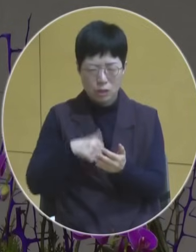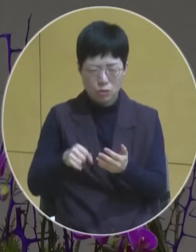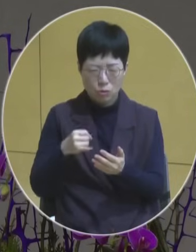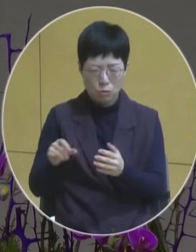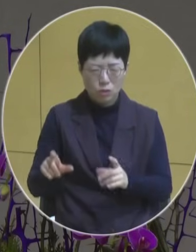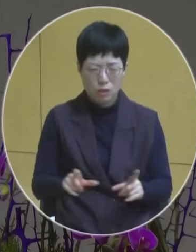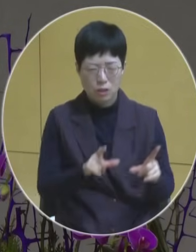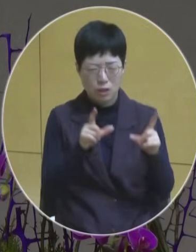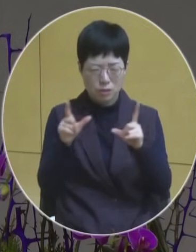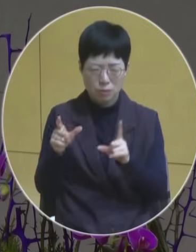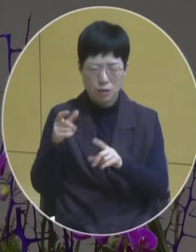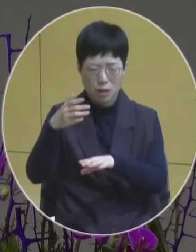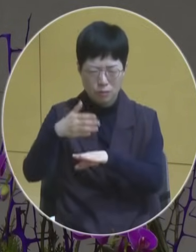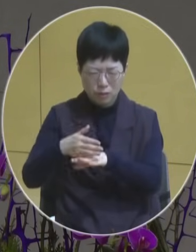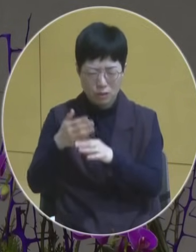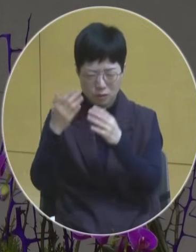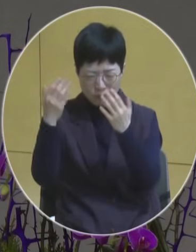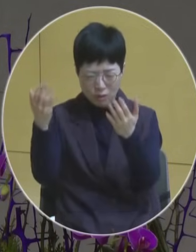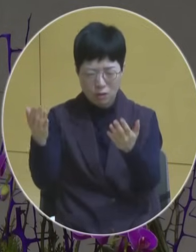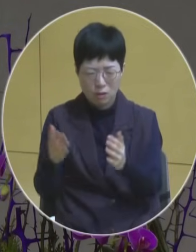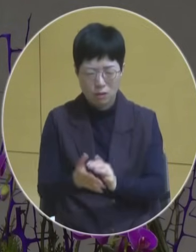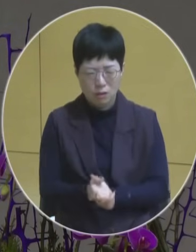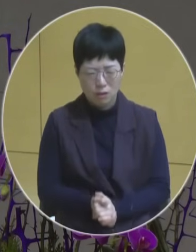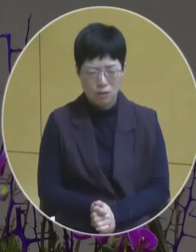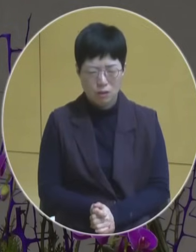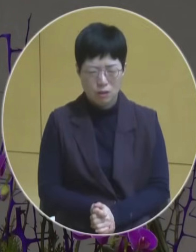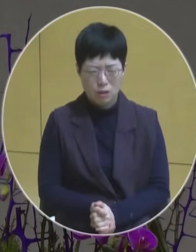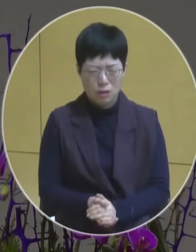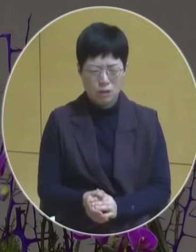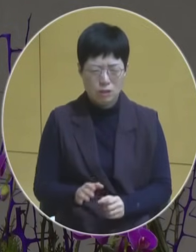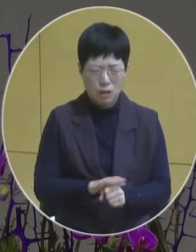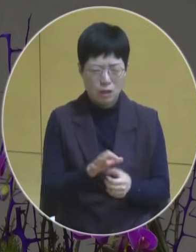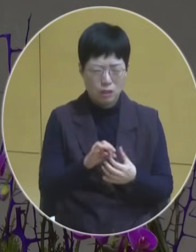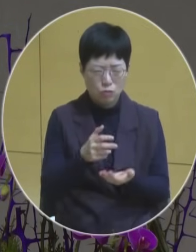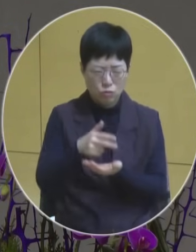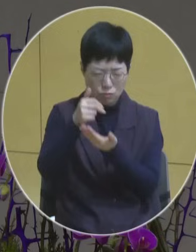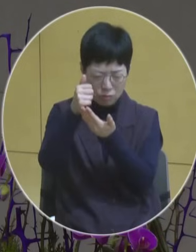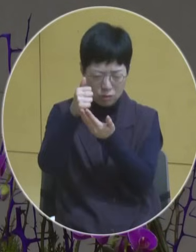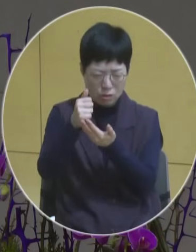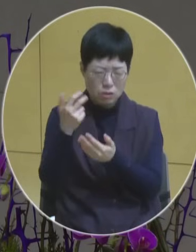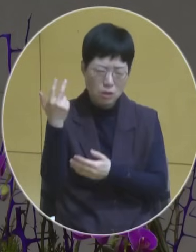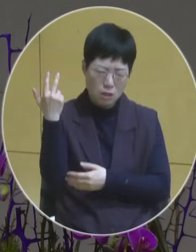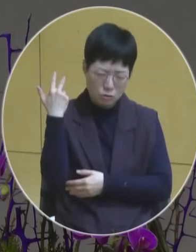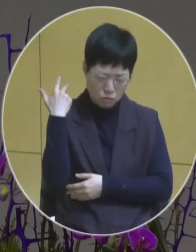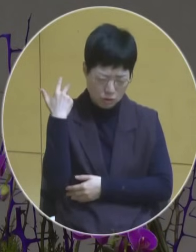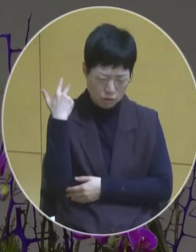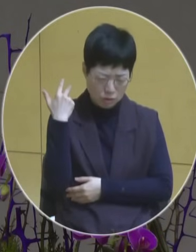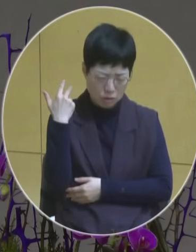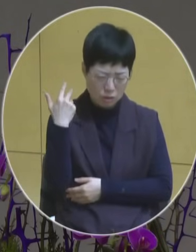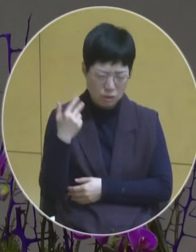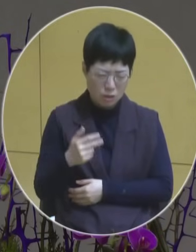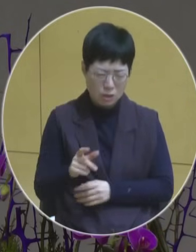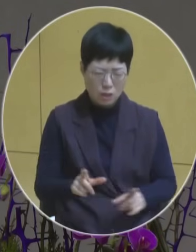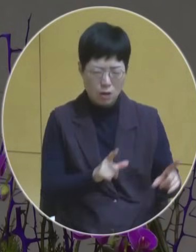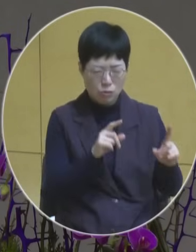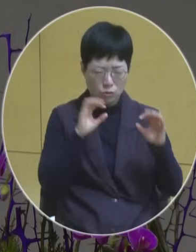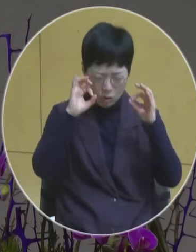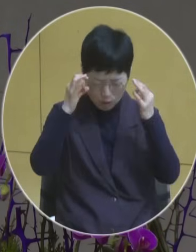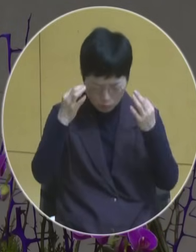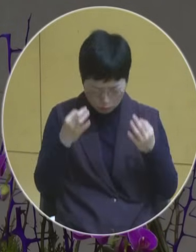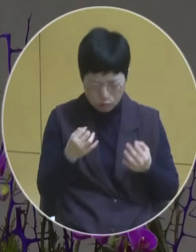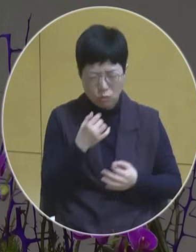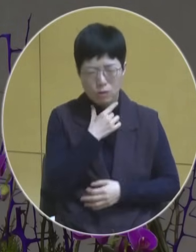하여 주심에 감사함을 드립니다. 사랑해 주님, 지난 한 주간의 삶을